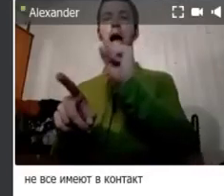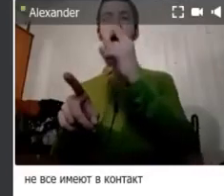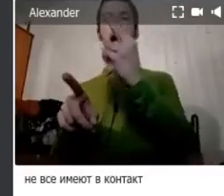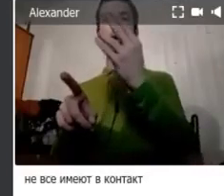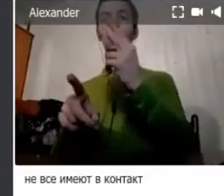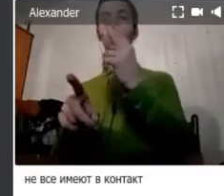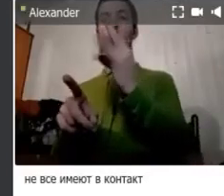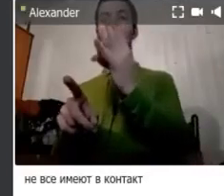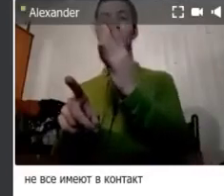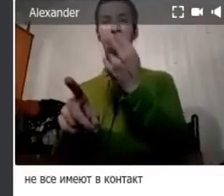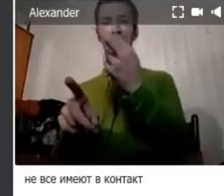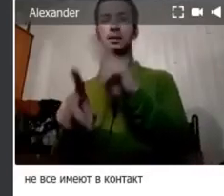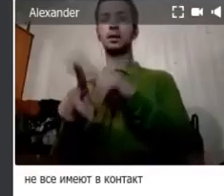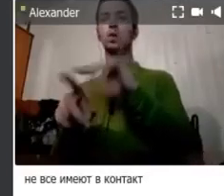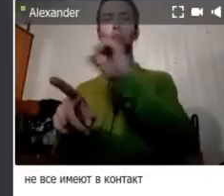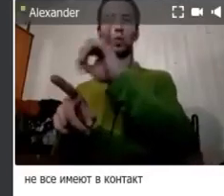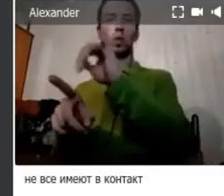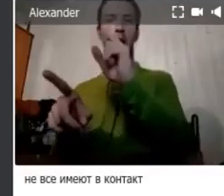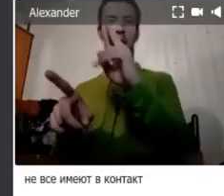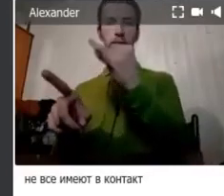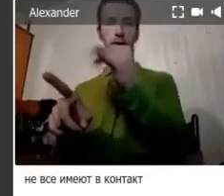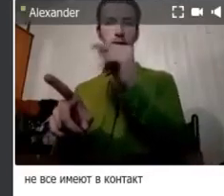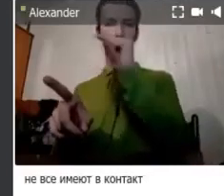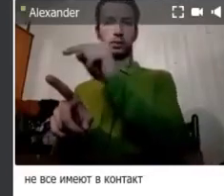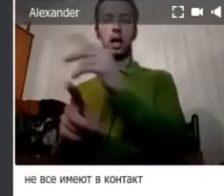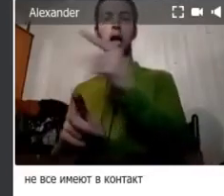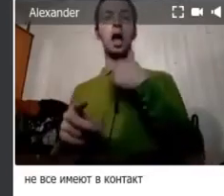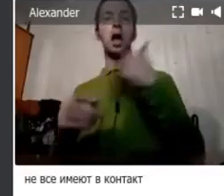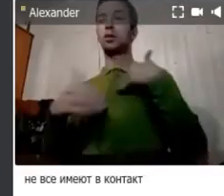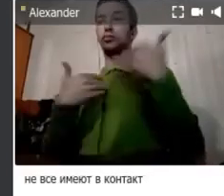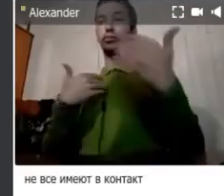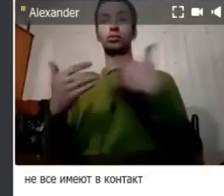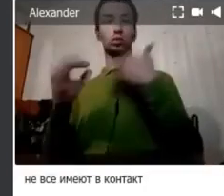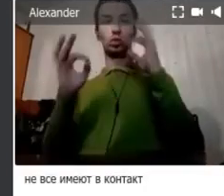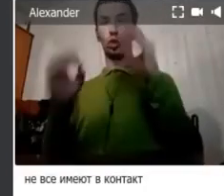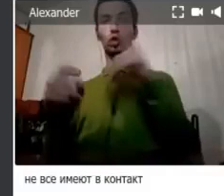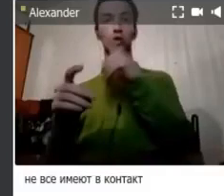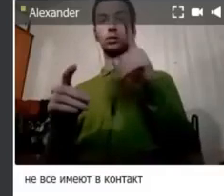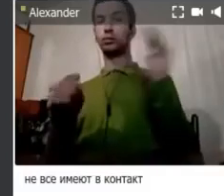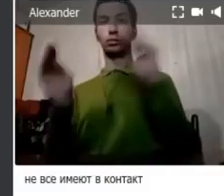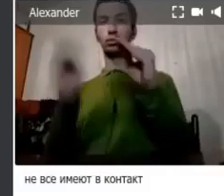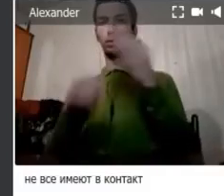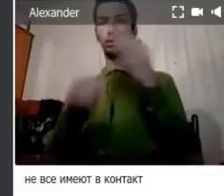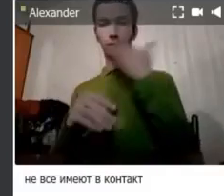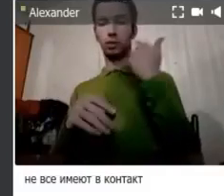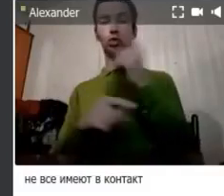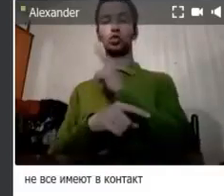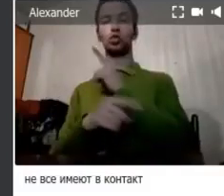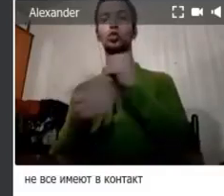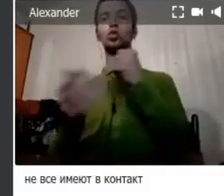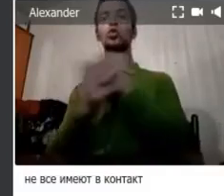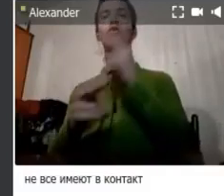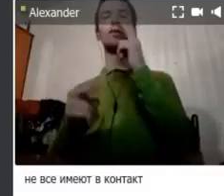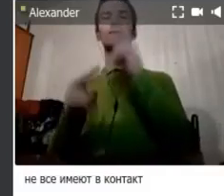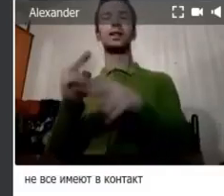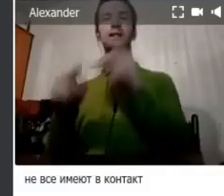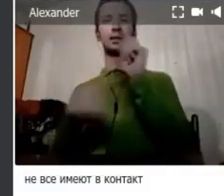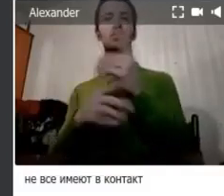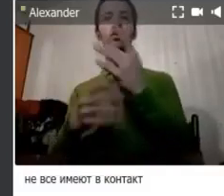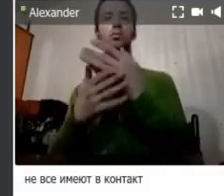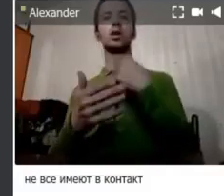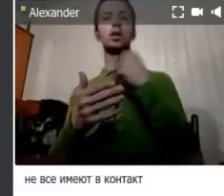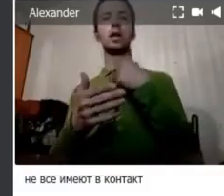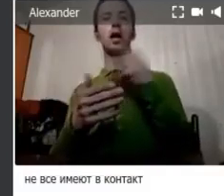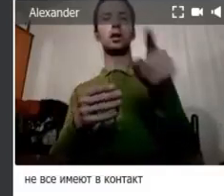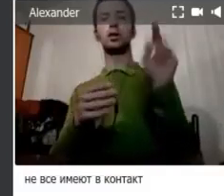ноль вознаграждения, то есть вы ничего не купили, компания при этом ничего не заработала, то есть компания закладывает